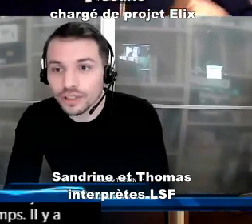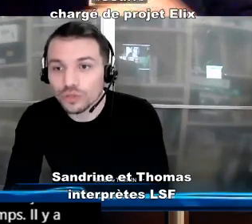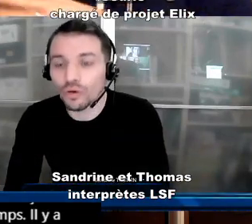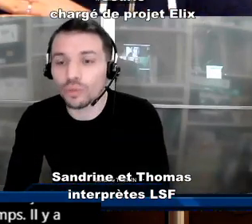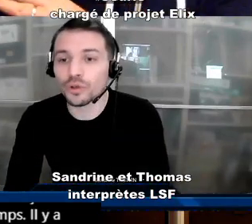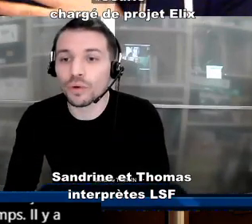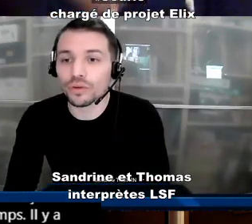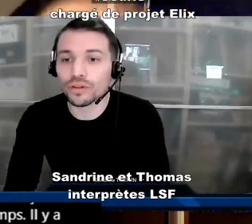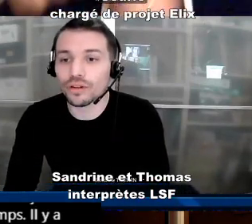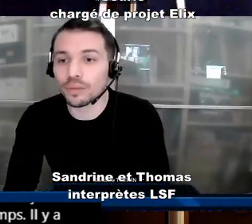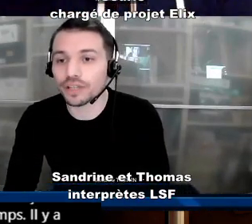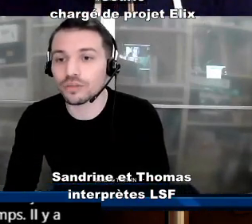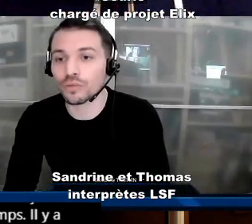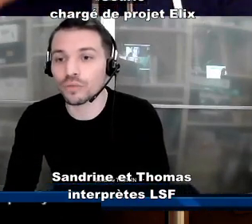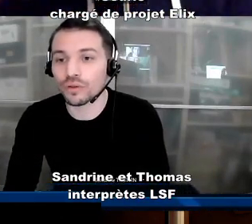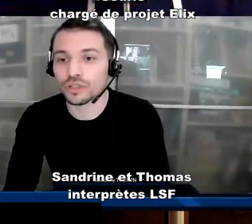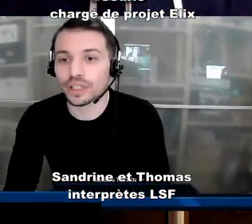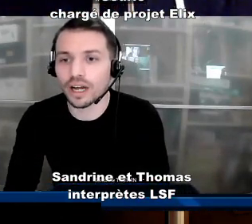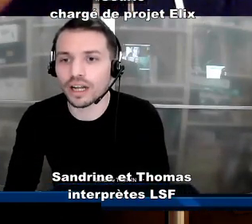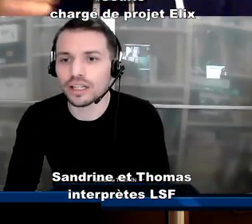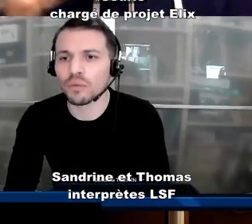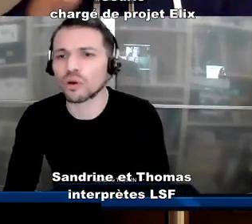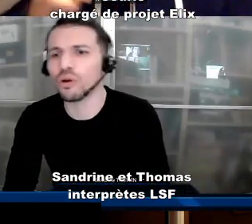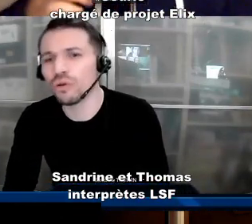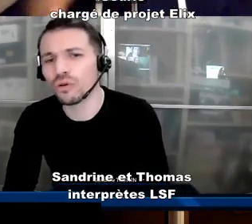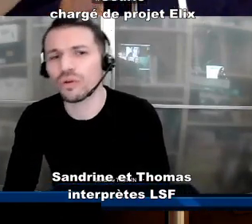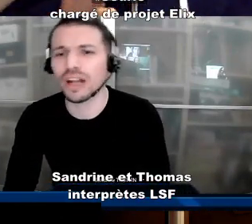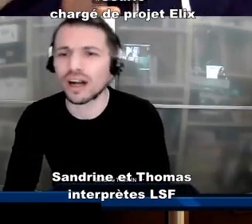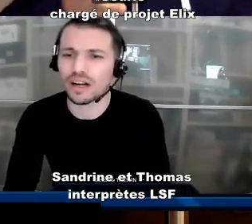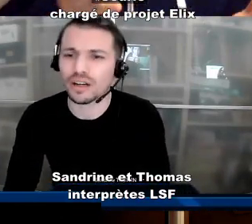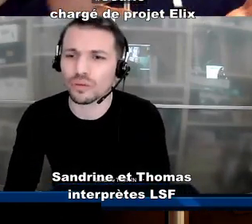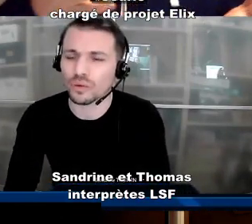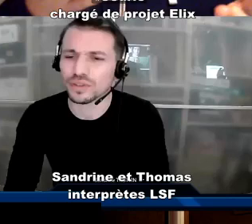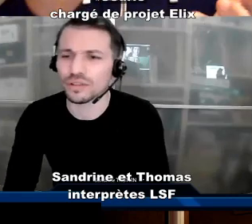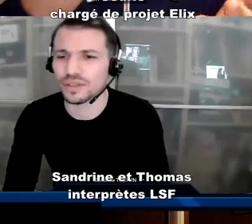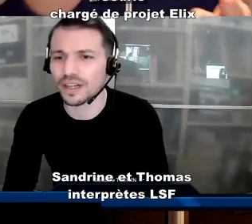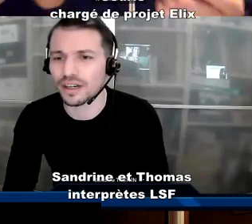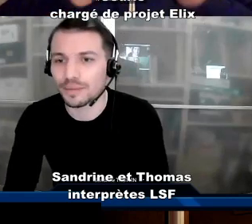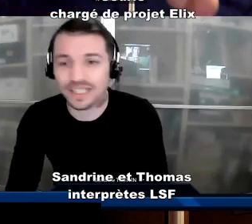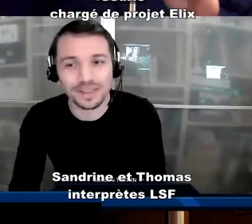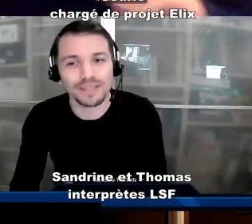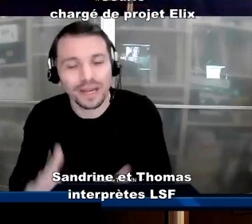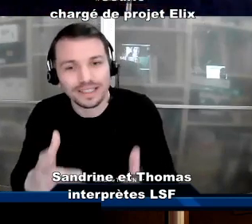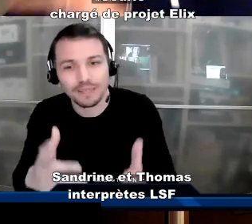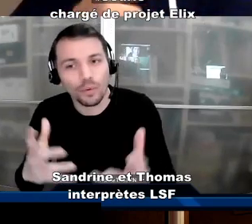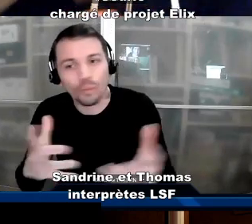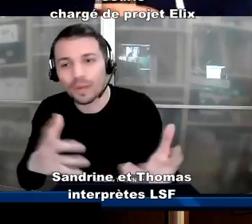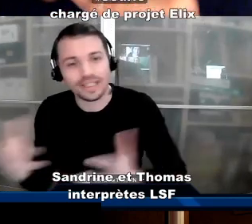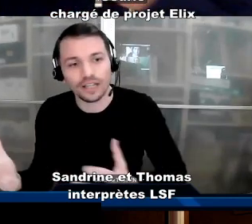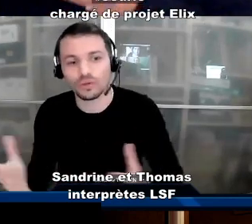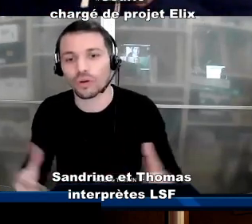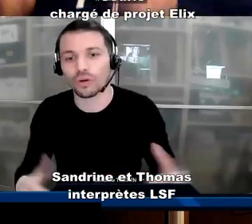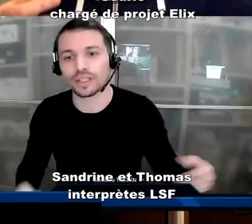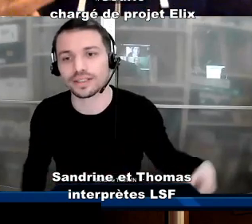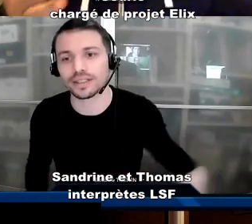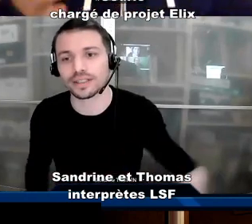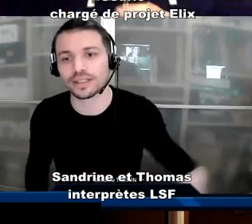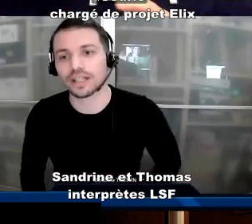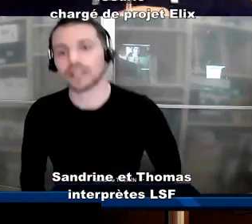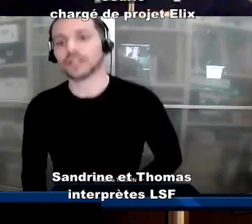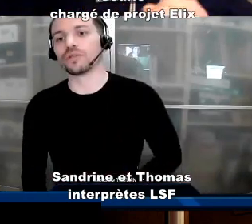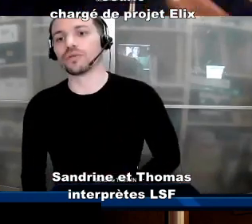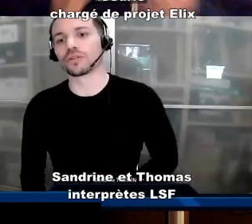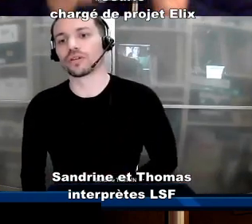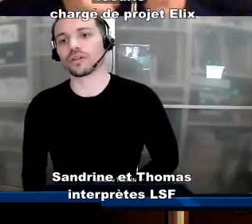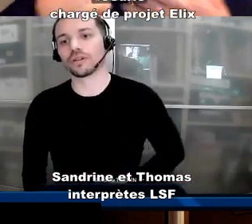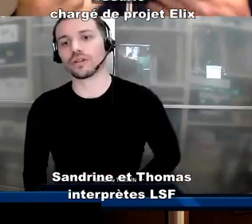comment traduire ça ? Souvent, on me demande, les personnes me demandent en général, il manque le « là », comment on signe ça ? Mais on ne peut pas le traduire en langue des